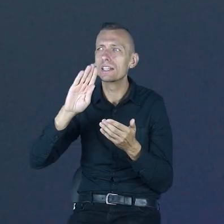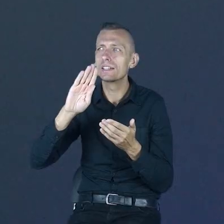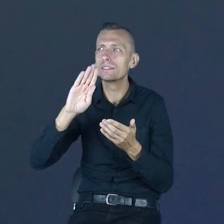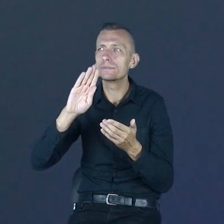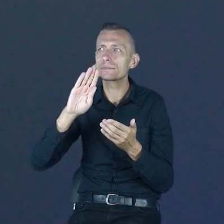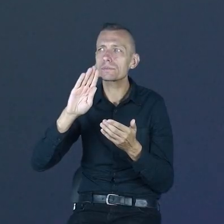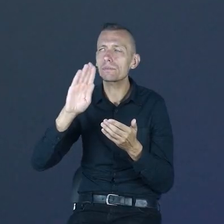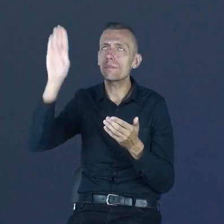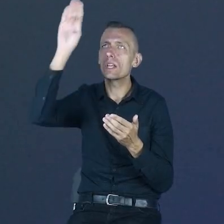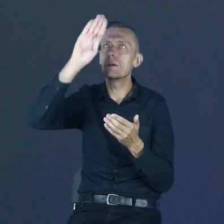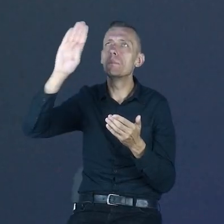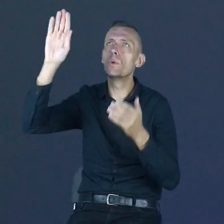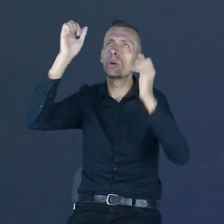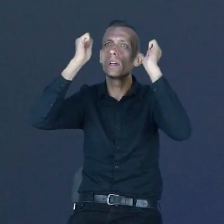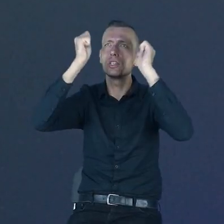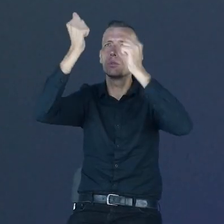słowa.